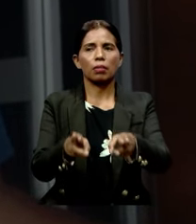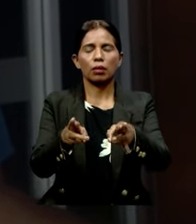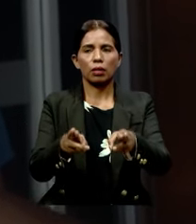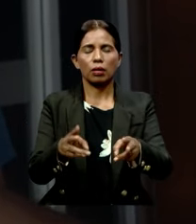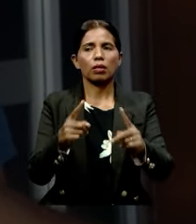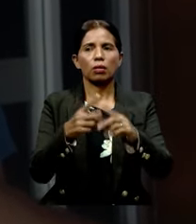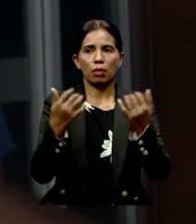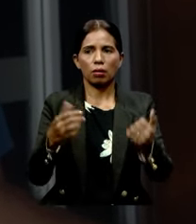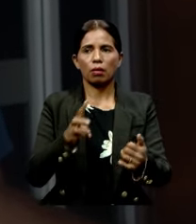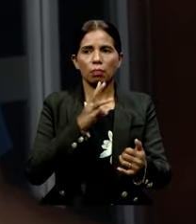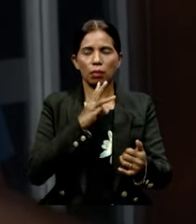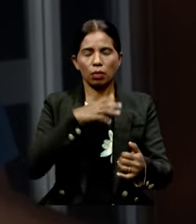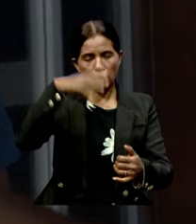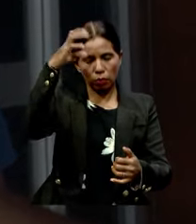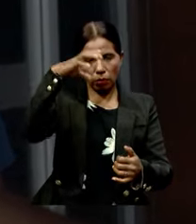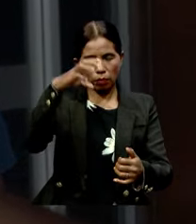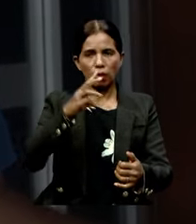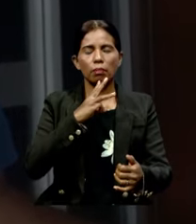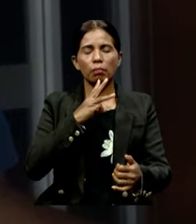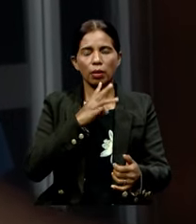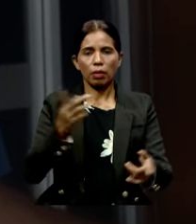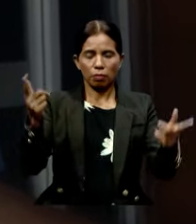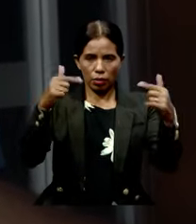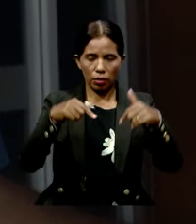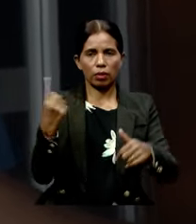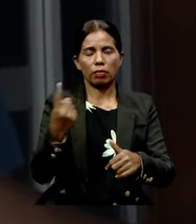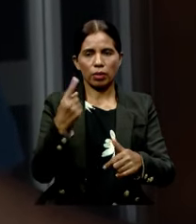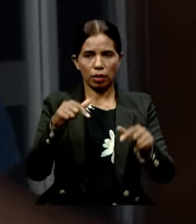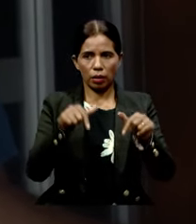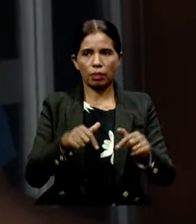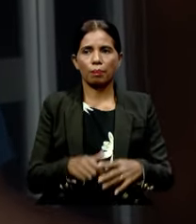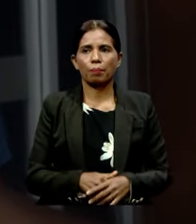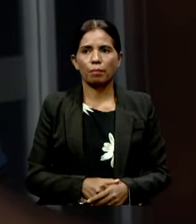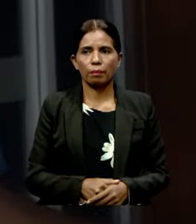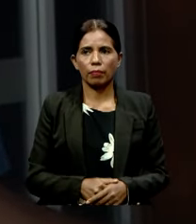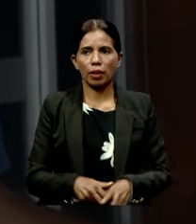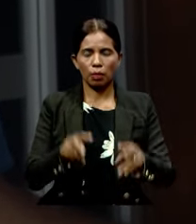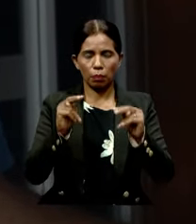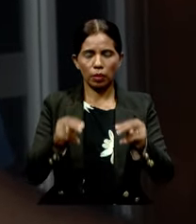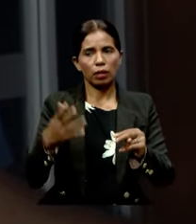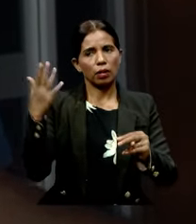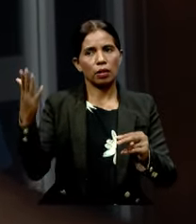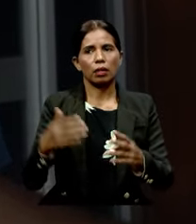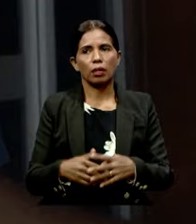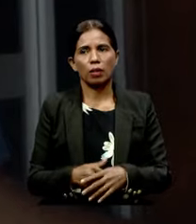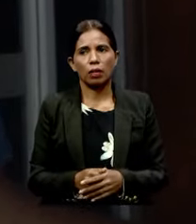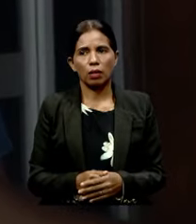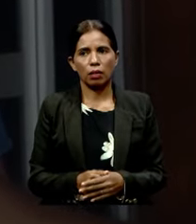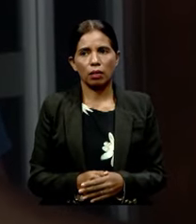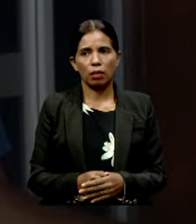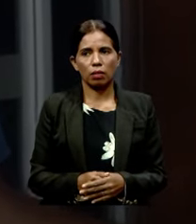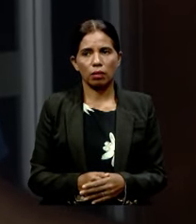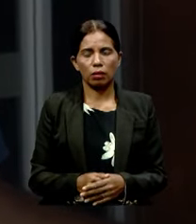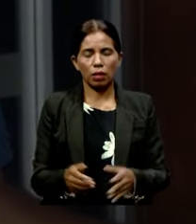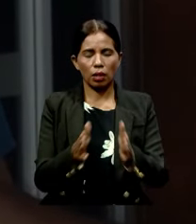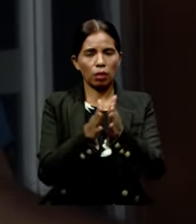real dari BN kon udang buatan sini BN main nafati ini. Tapi nem, presis ane bateng ki sebuat saluran ane bateng ki halu